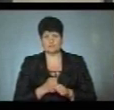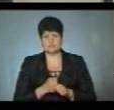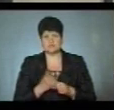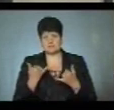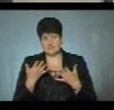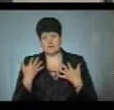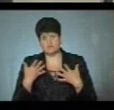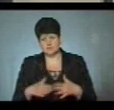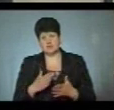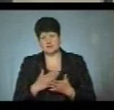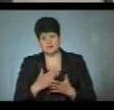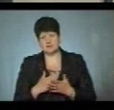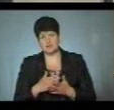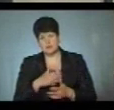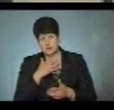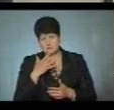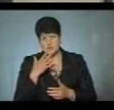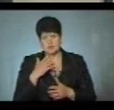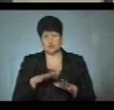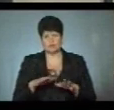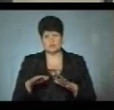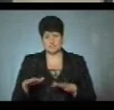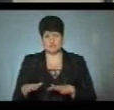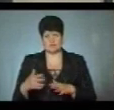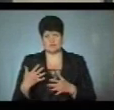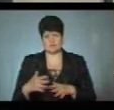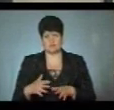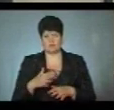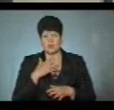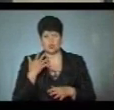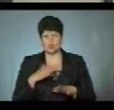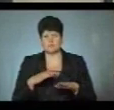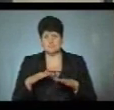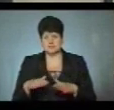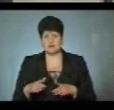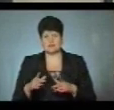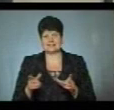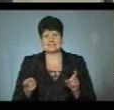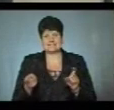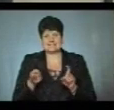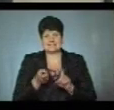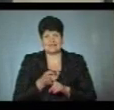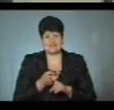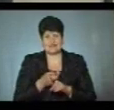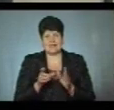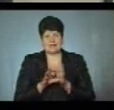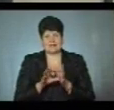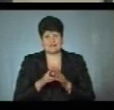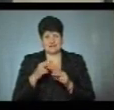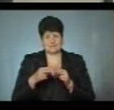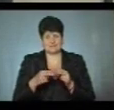вже багато в місцях, багатьох місцях з'єднання, електричні